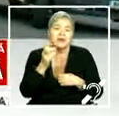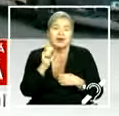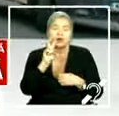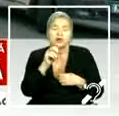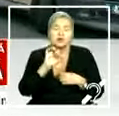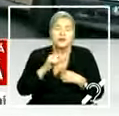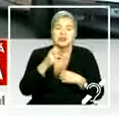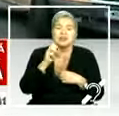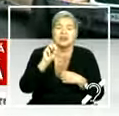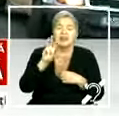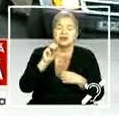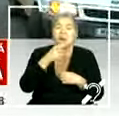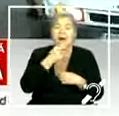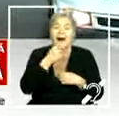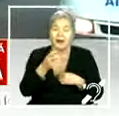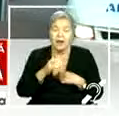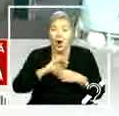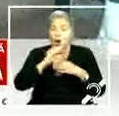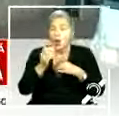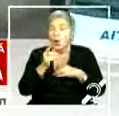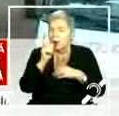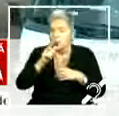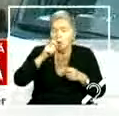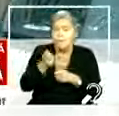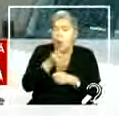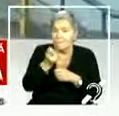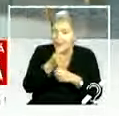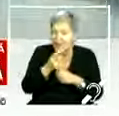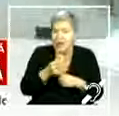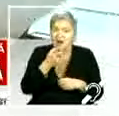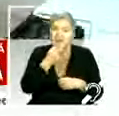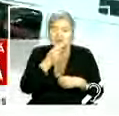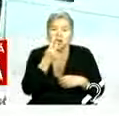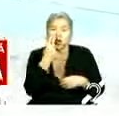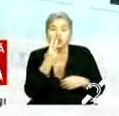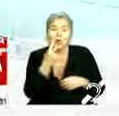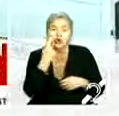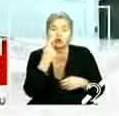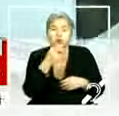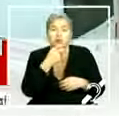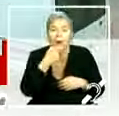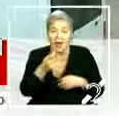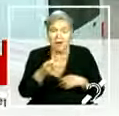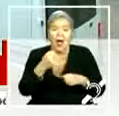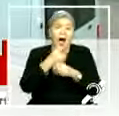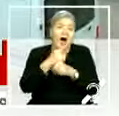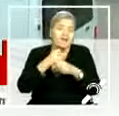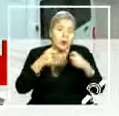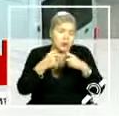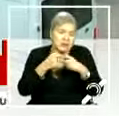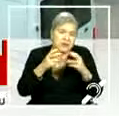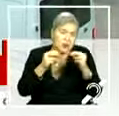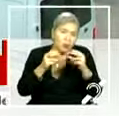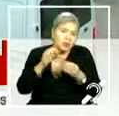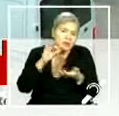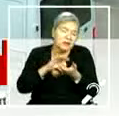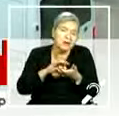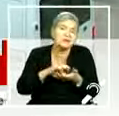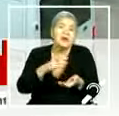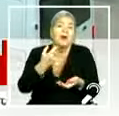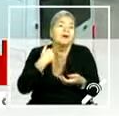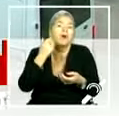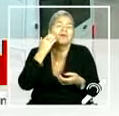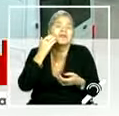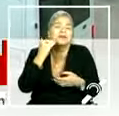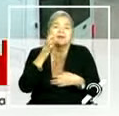respectiv 13 ani. Colegul său, pompier în cadrul ISU, în vârstă de 21 de ani, ar fi avut relații intime de mai multe ori cu o minoră de